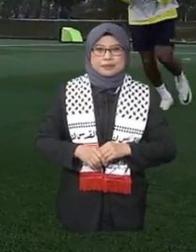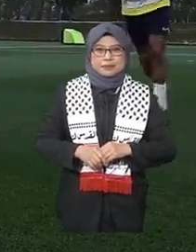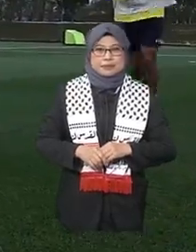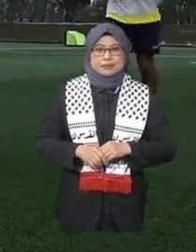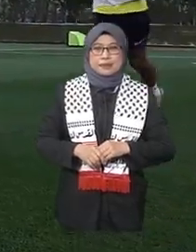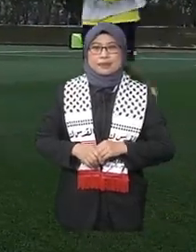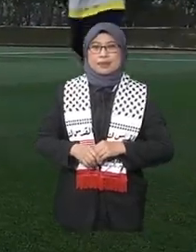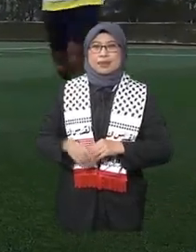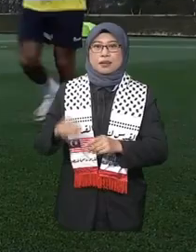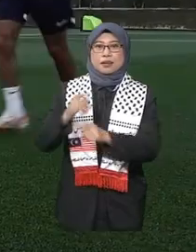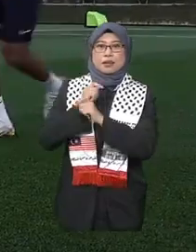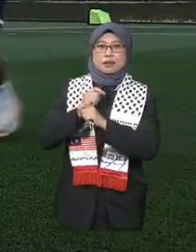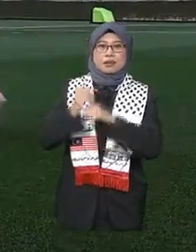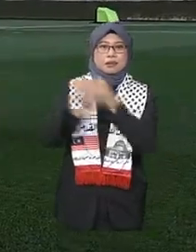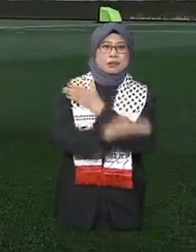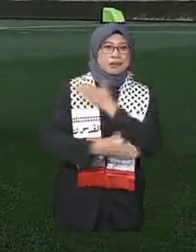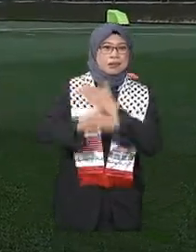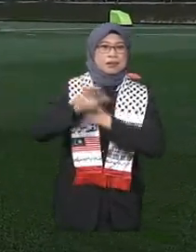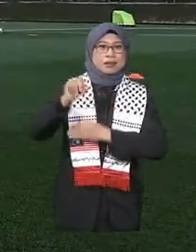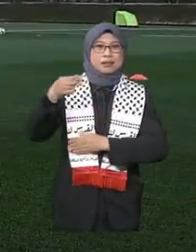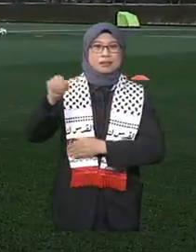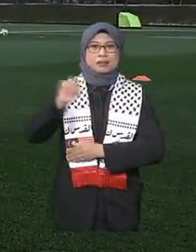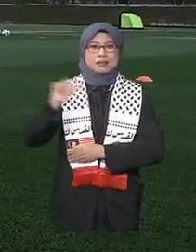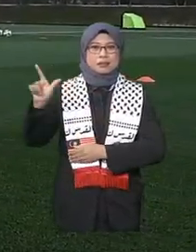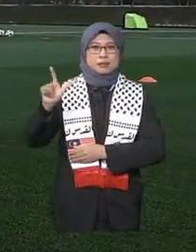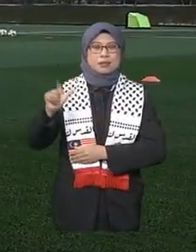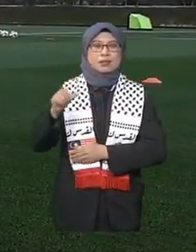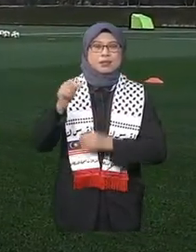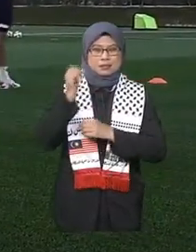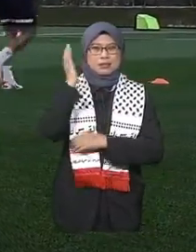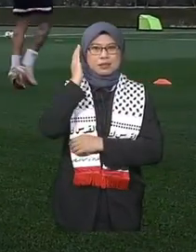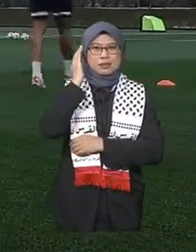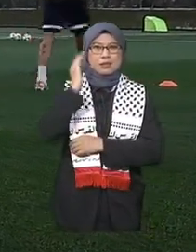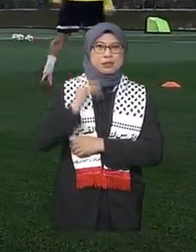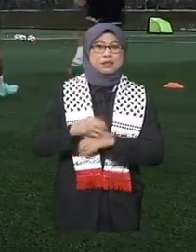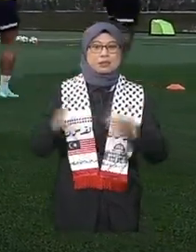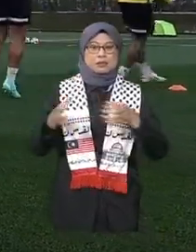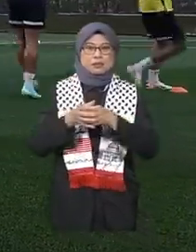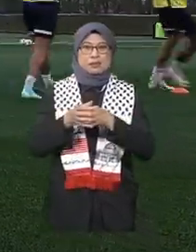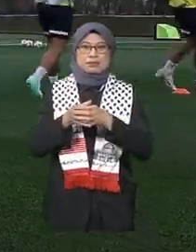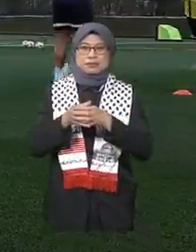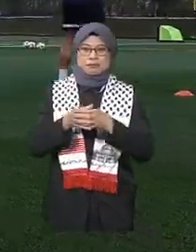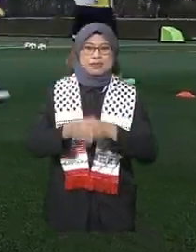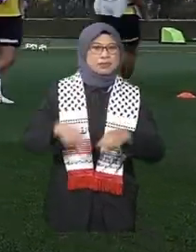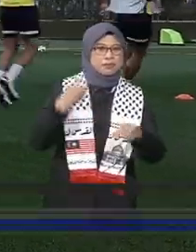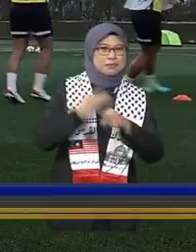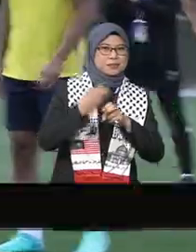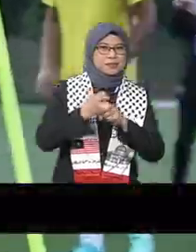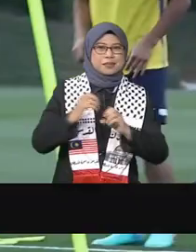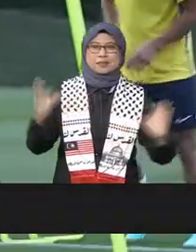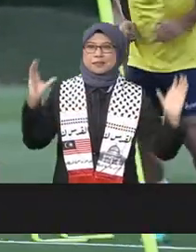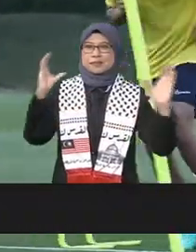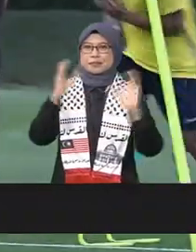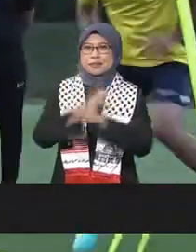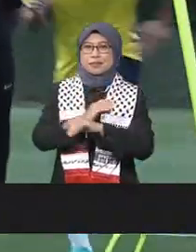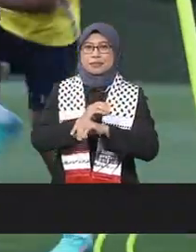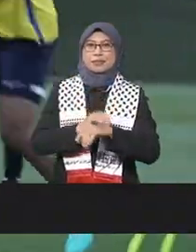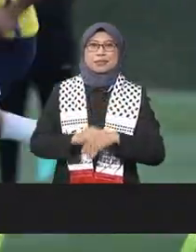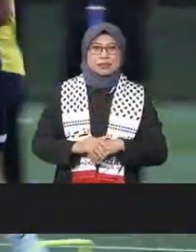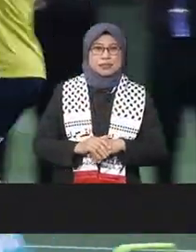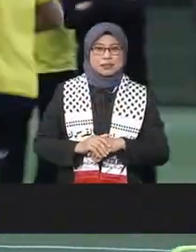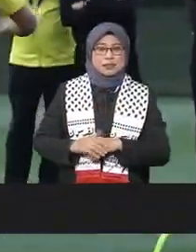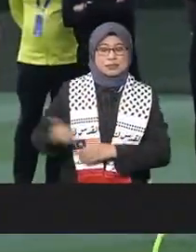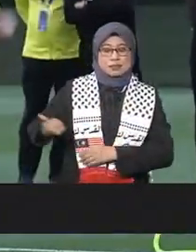Sementara itu, Pertahanan Negara Syahrul Saad sedar beliau dan rakan sepasukan berdepan misi hidup mati untuk menewaskan Bahrain esok. Syahrul akui